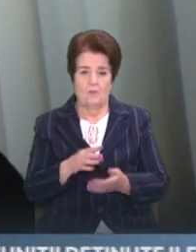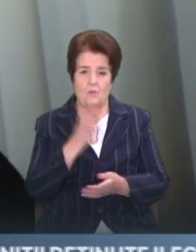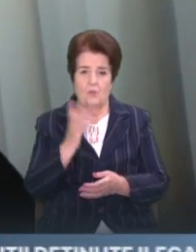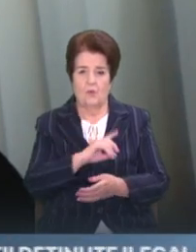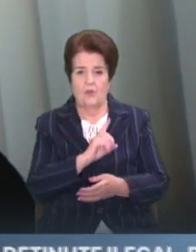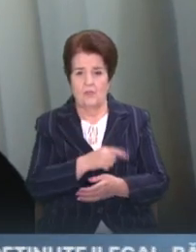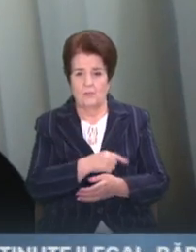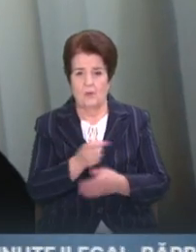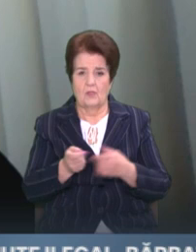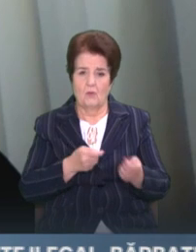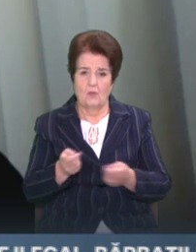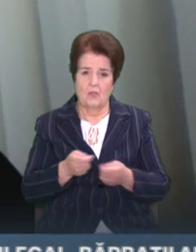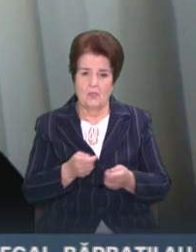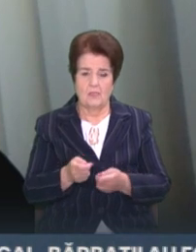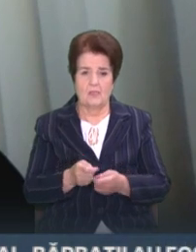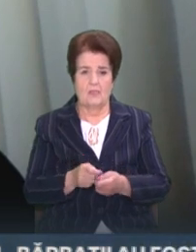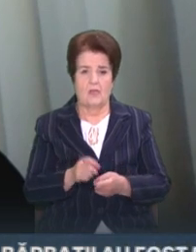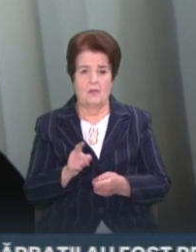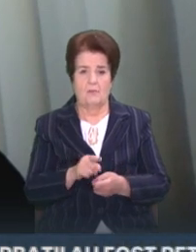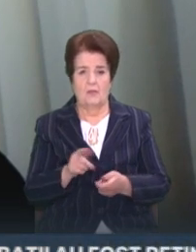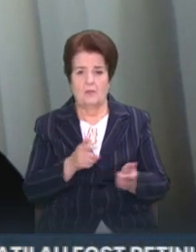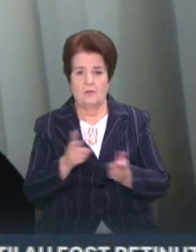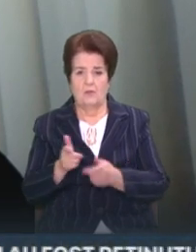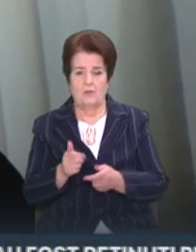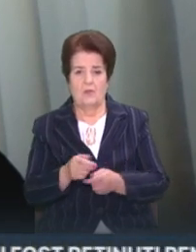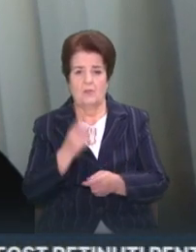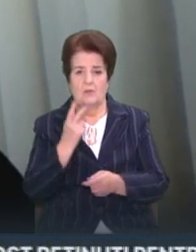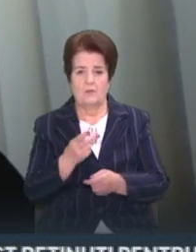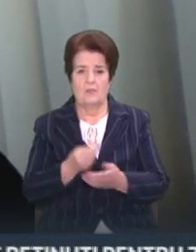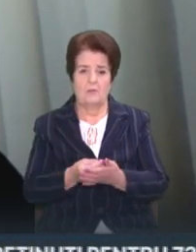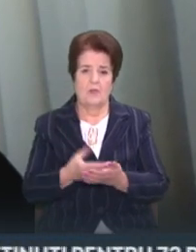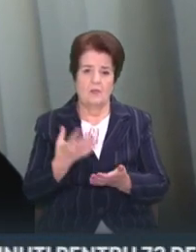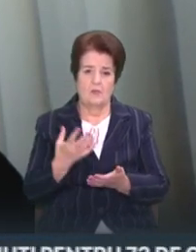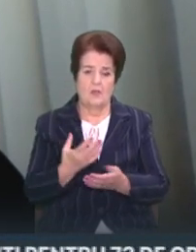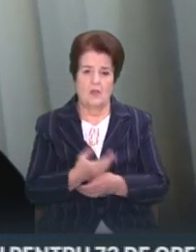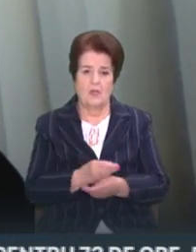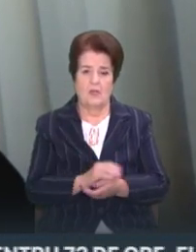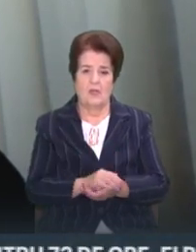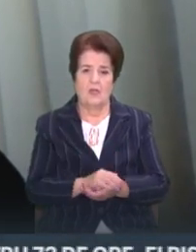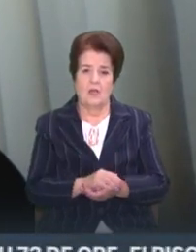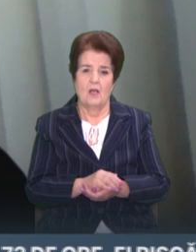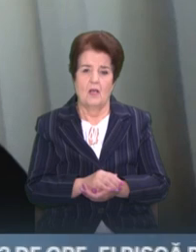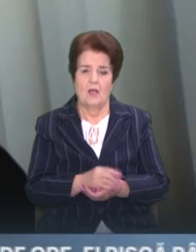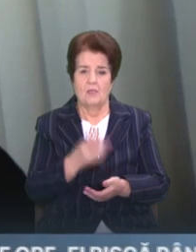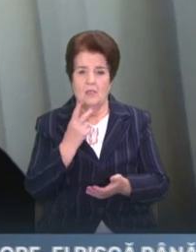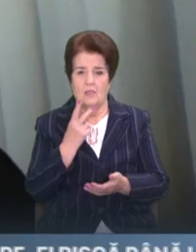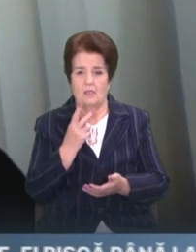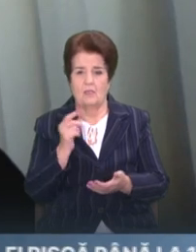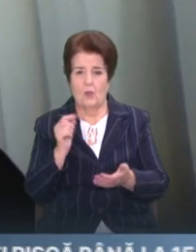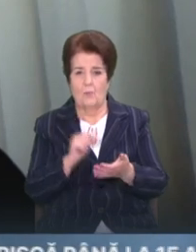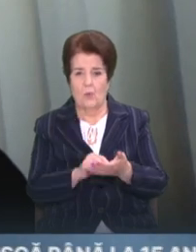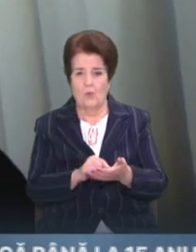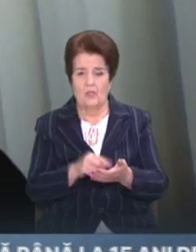se pregătesc pentru a compensa majorările semnificative a prețurilor de energie din punct de vedere a asigurării